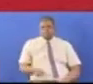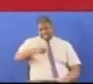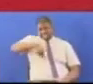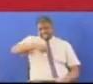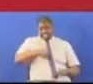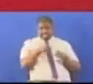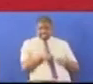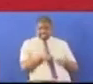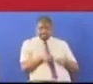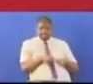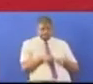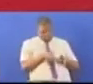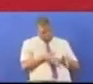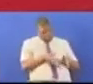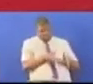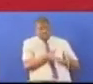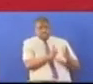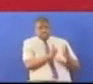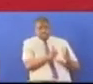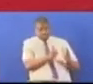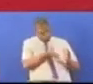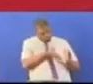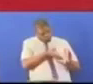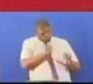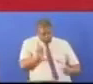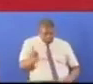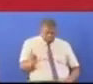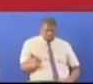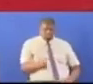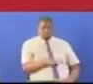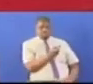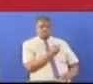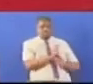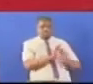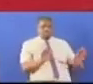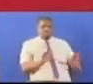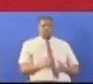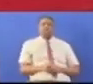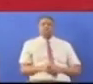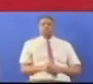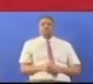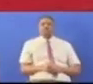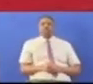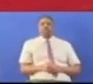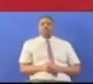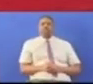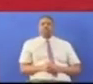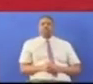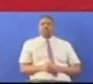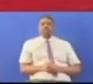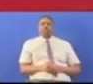Kamani tunatoa tu njia ya kuzipitisha rasilimali hizo. Lakini kwa ujumla mamlaka